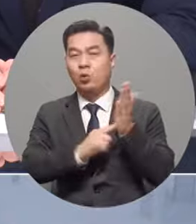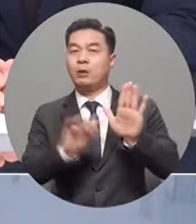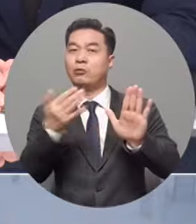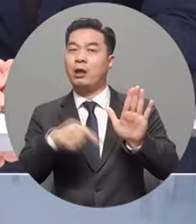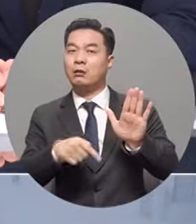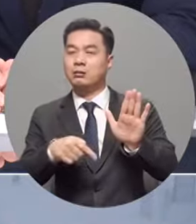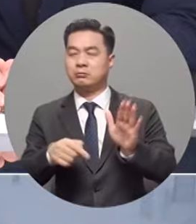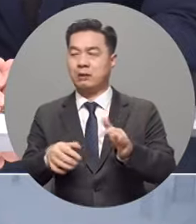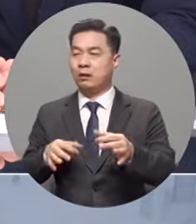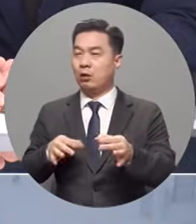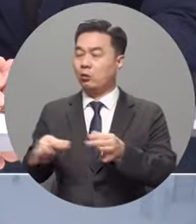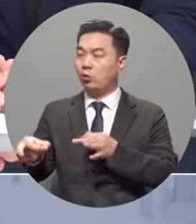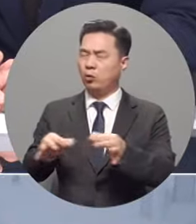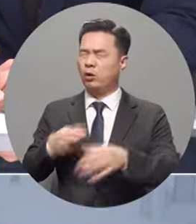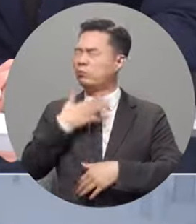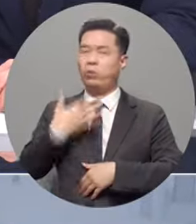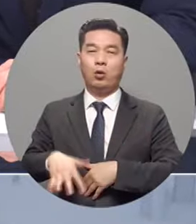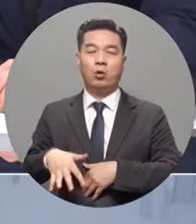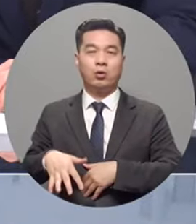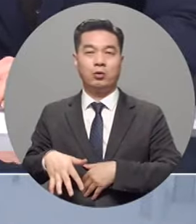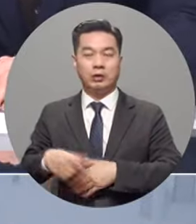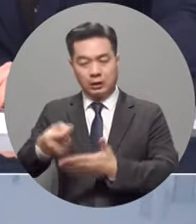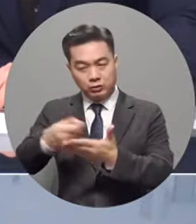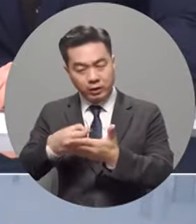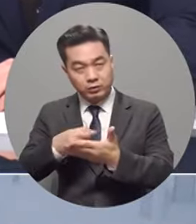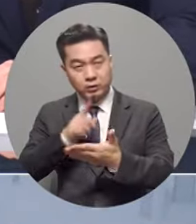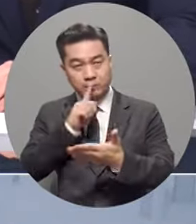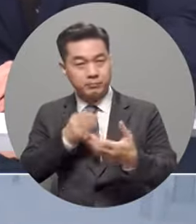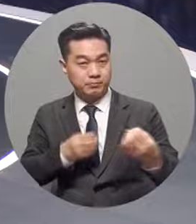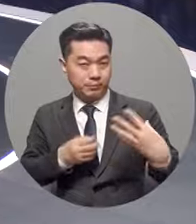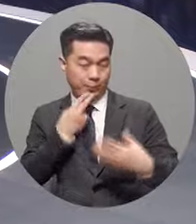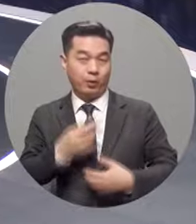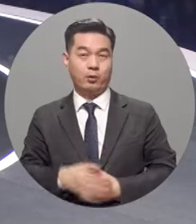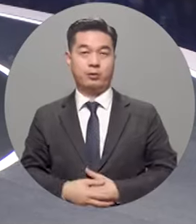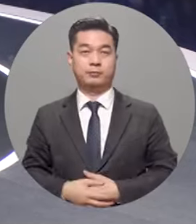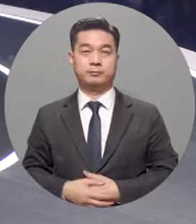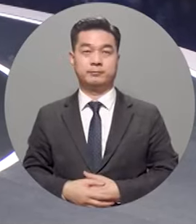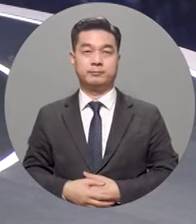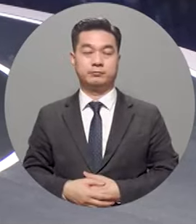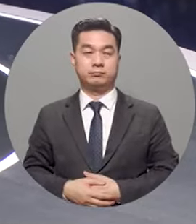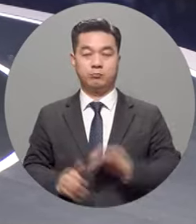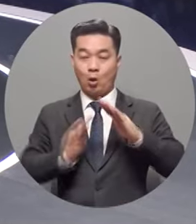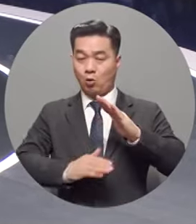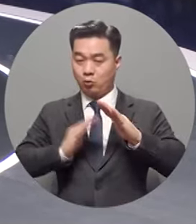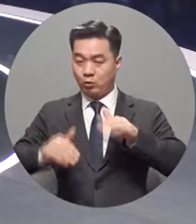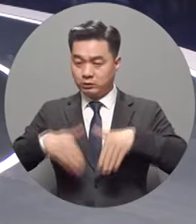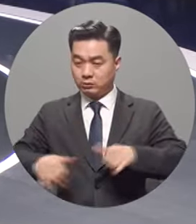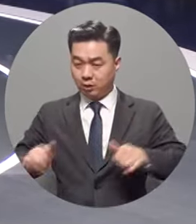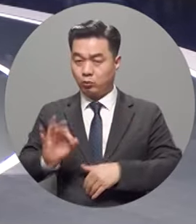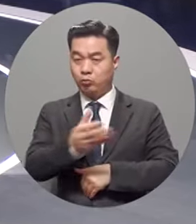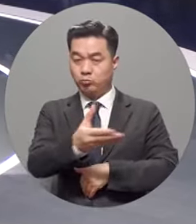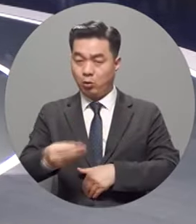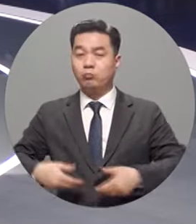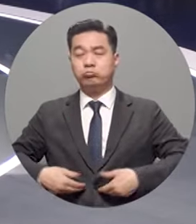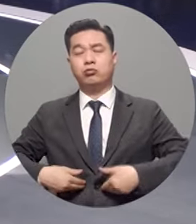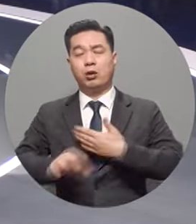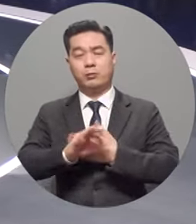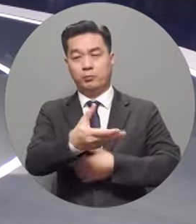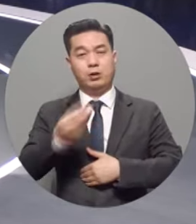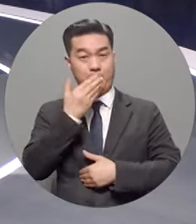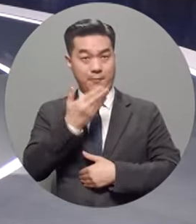거래 자체를 부인하고 이후 취재에도 묵묵부답입니다. 네, 공직자도 뭐 필요하면 돈 빌릴 수 있는 거니까요. 근데 결국 핵심은 이제